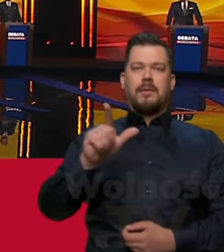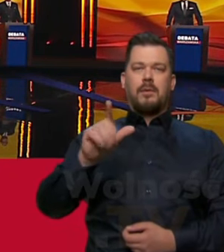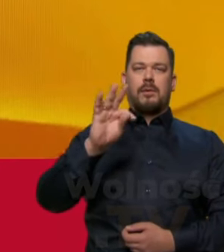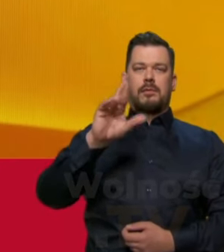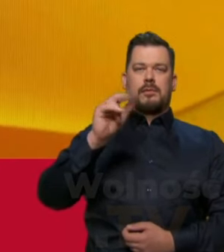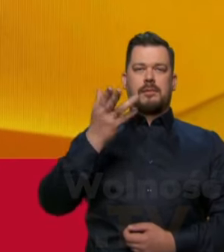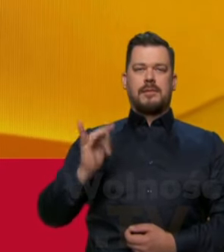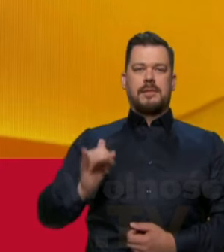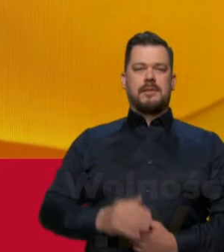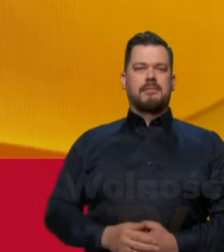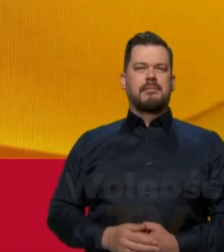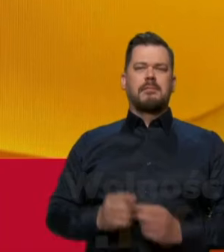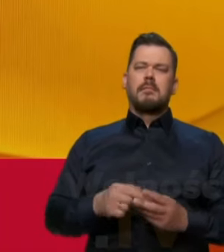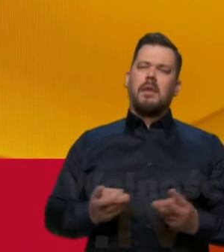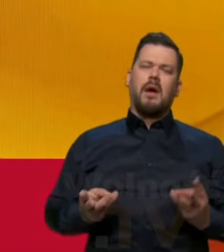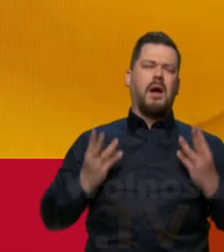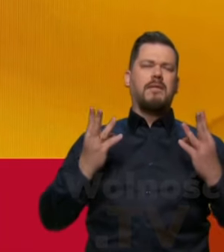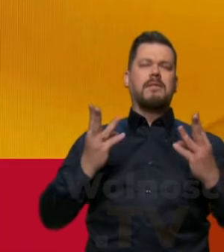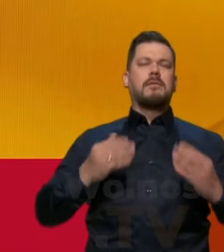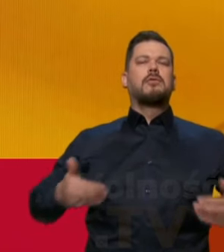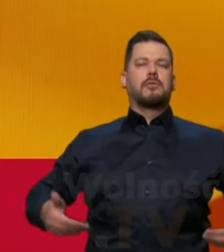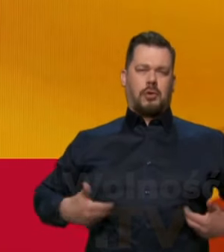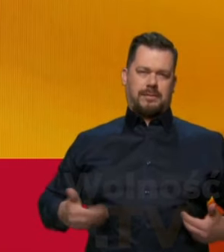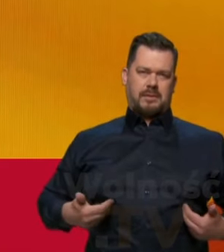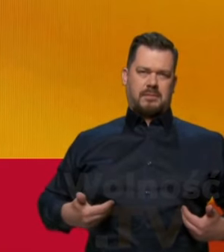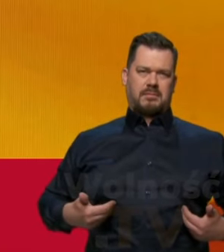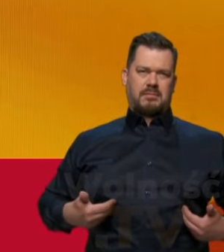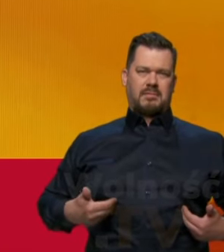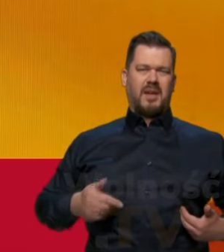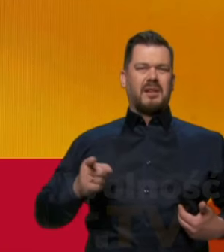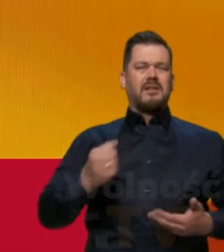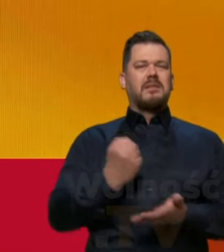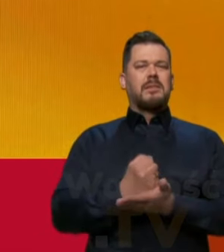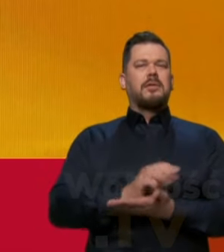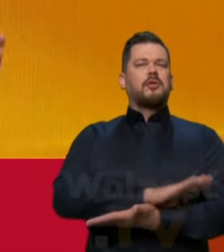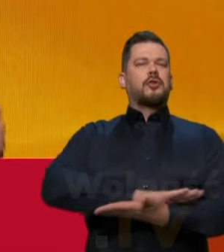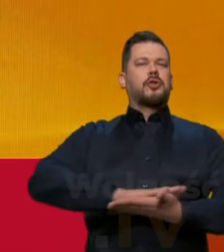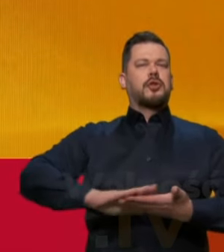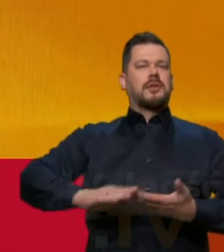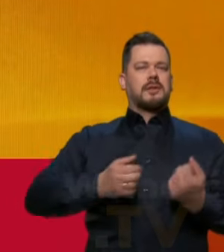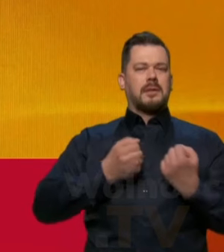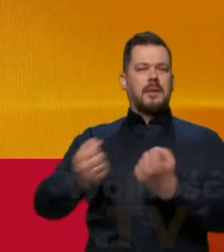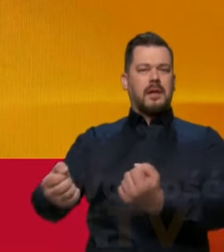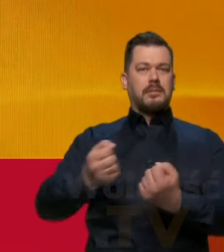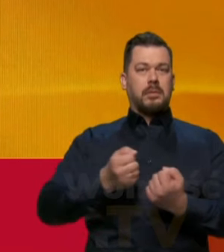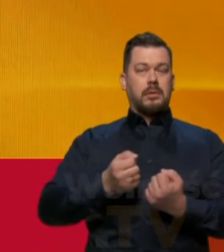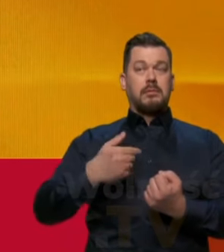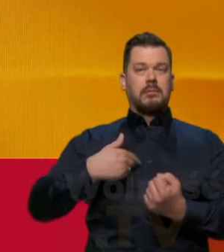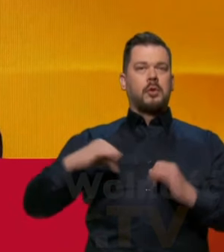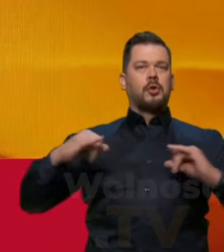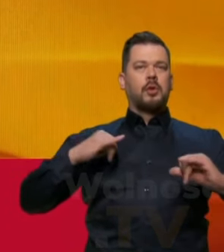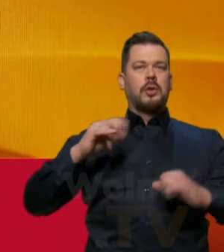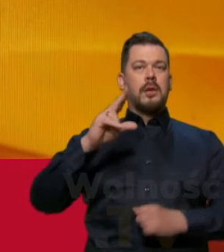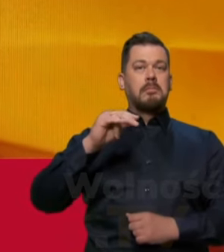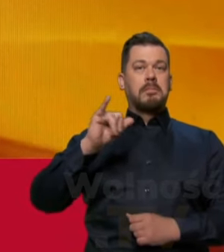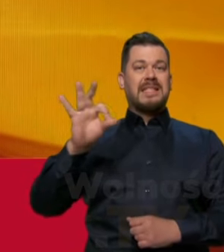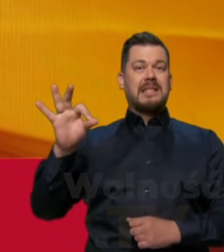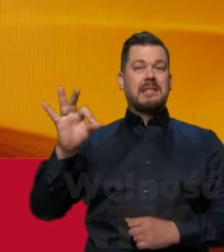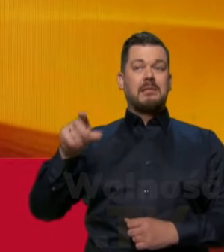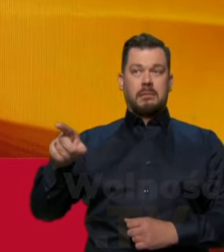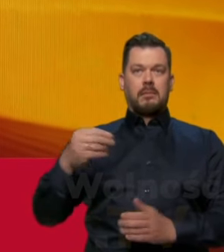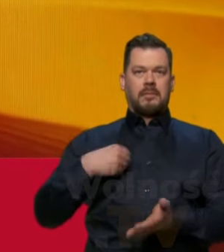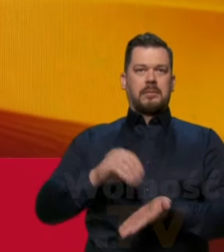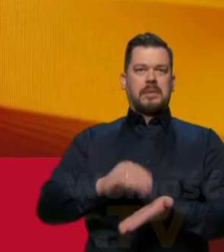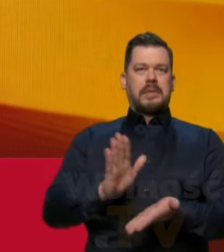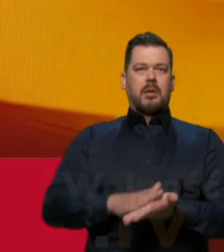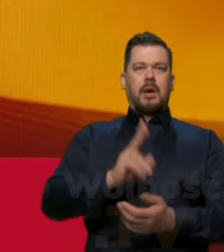Trzaskowski. Dla mnie najważniejsze jest zdrowie. Akurat jeżeli chodzi o strefy czystego transportu, to było to zobowiązanie rządu PiS-u, bo wpisał to do KPO. Ale